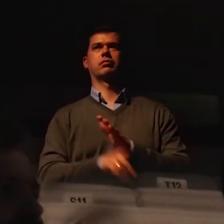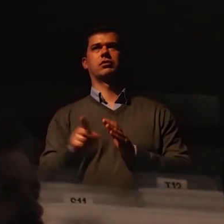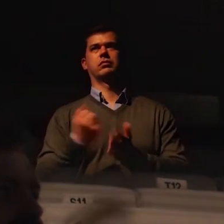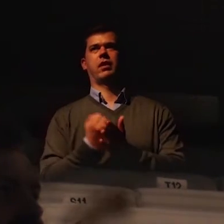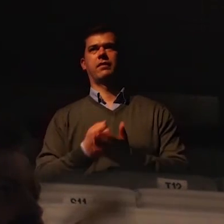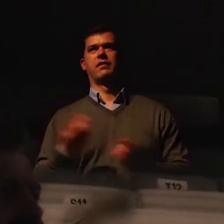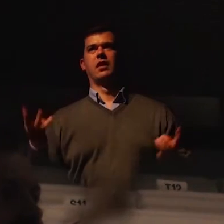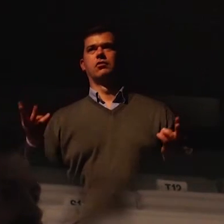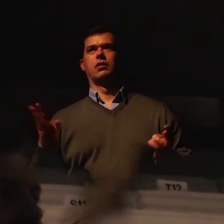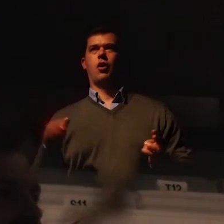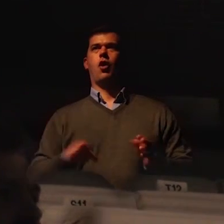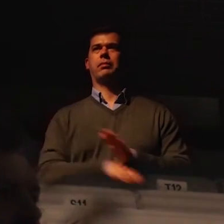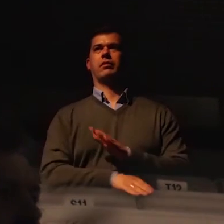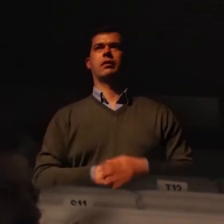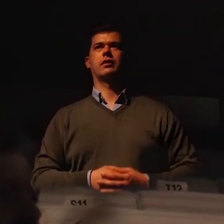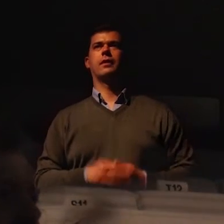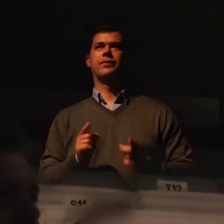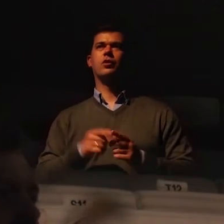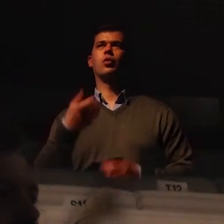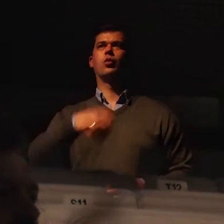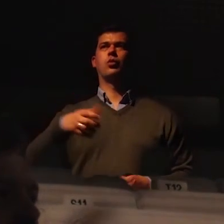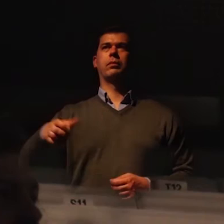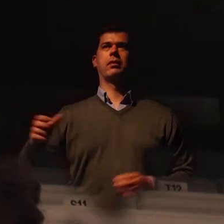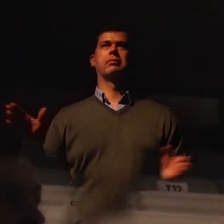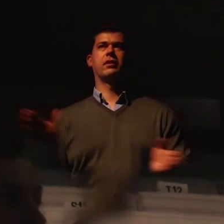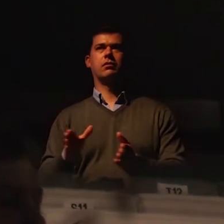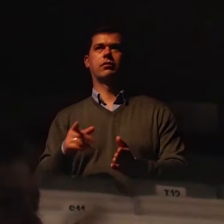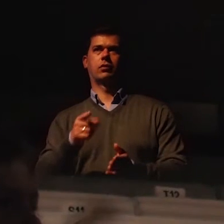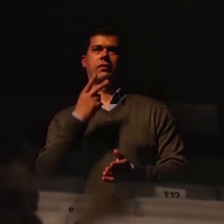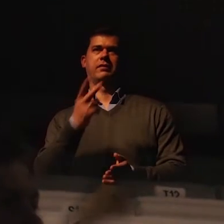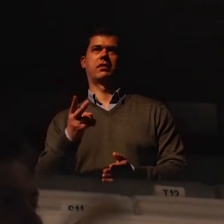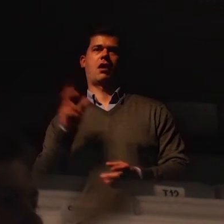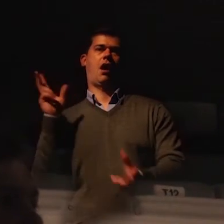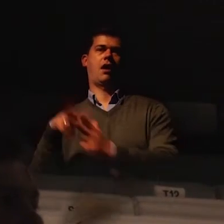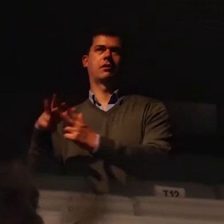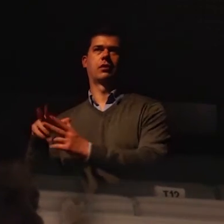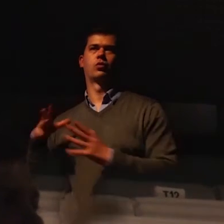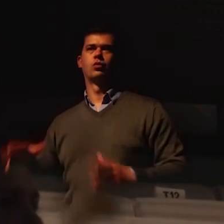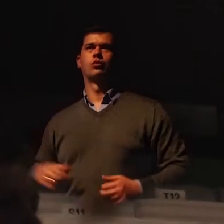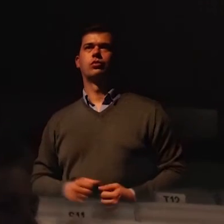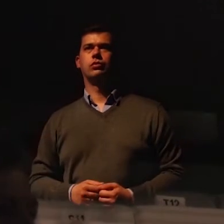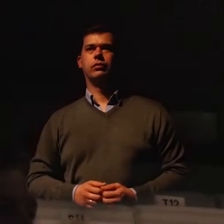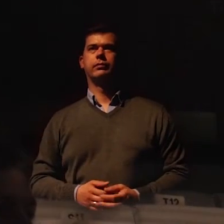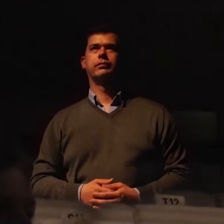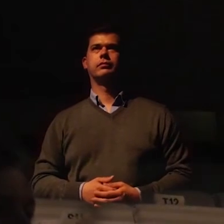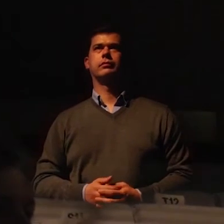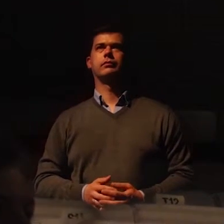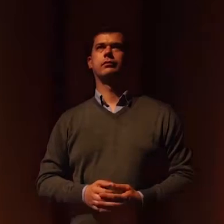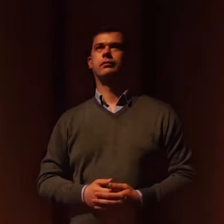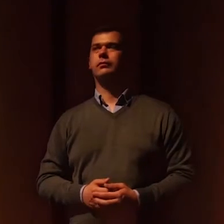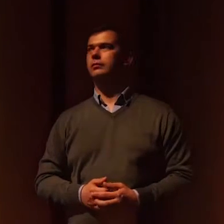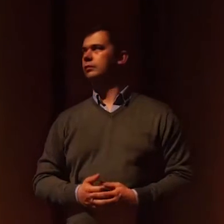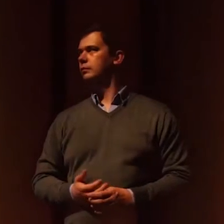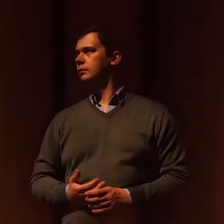grup mniejszościowych które no z badań są atakowane w bardzo brutalny sposób